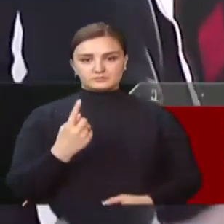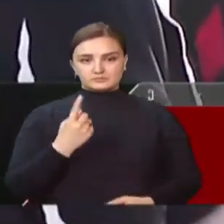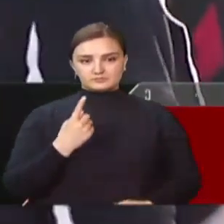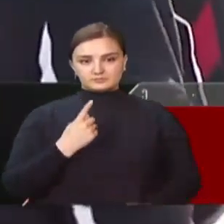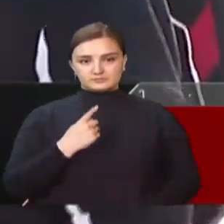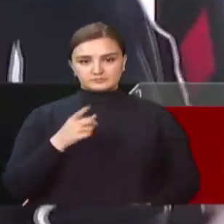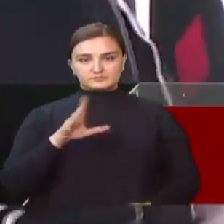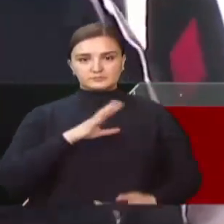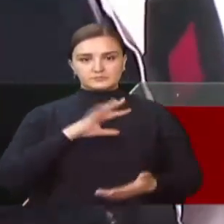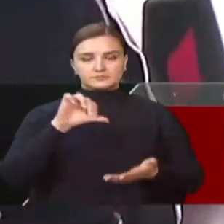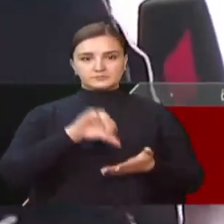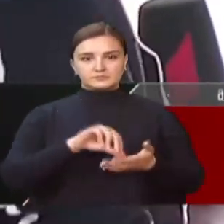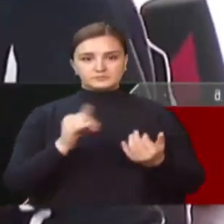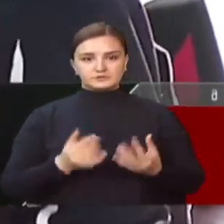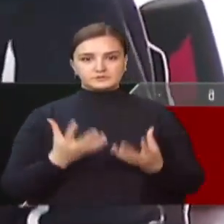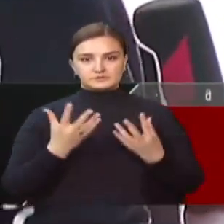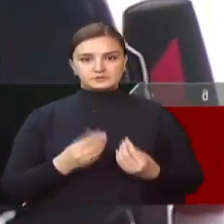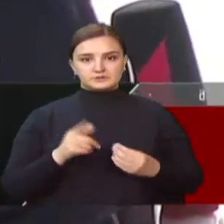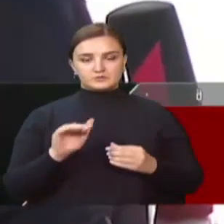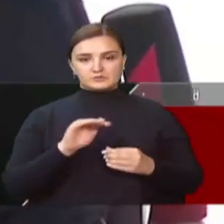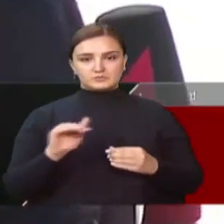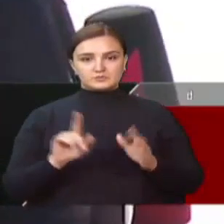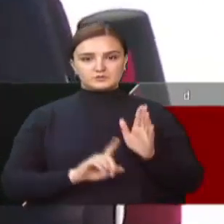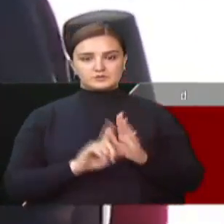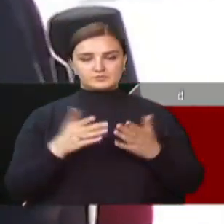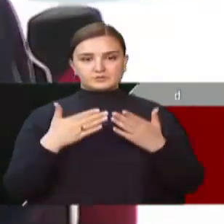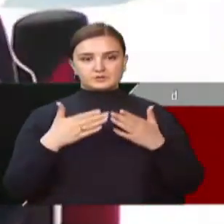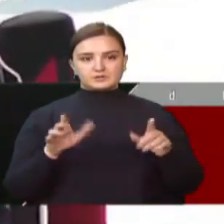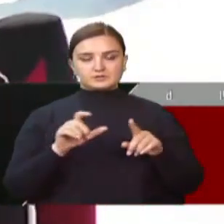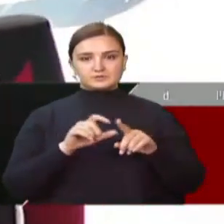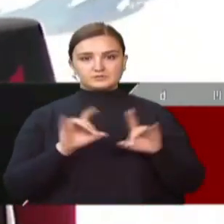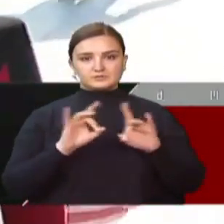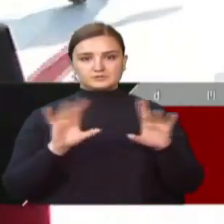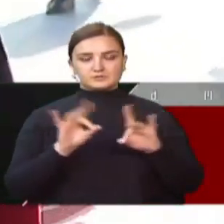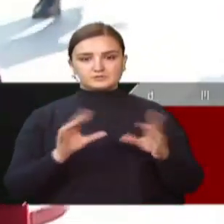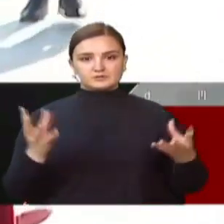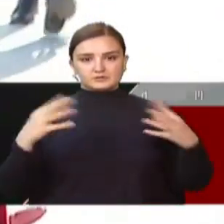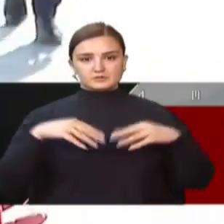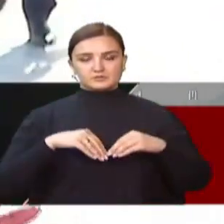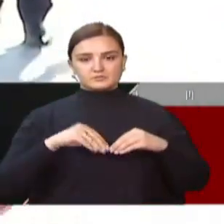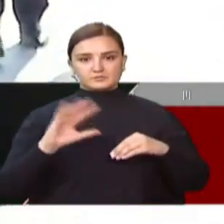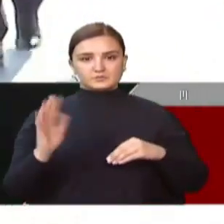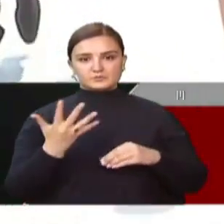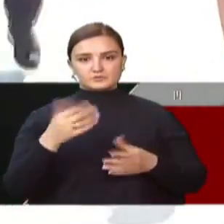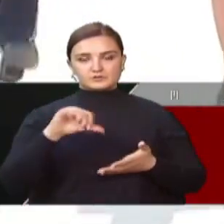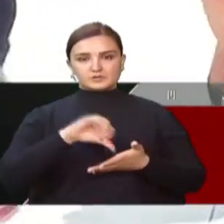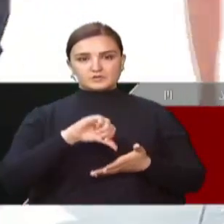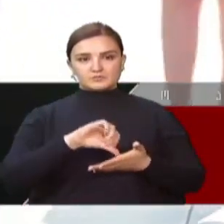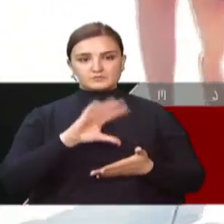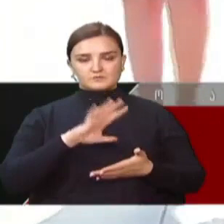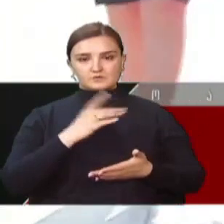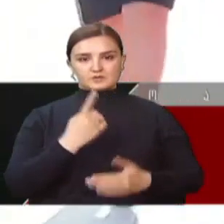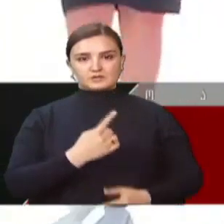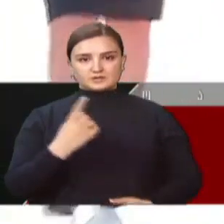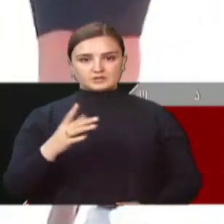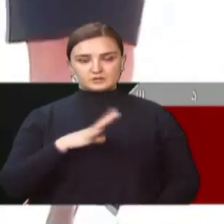ის ესწრებოდა დღევანდელი სამიტის ოფიციალურ გახსნას, სადაც გაკეთდა ერთობლივი განცხადებები, ხუთი გამოსვლელი იყო სულ დააკეთდა.